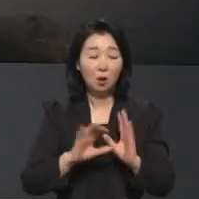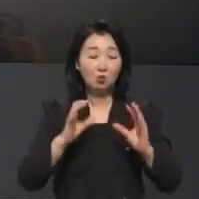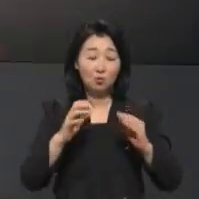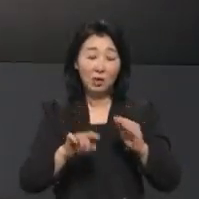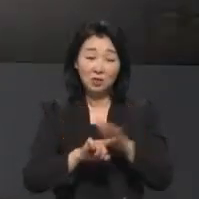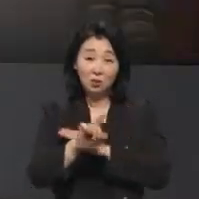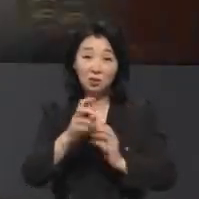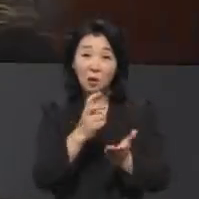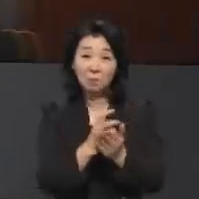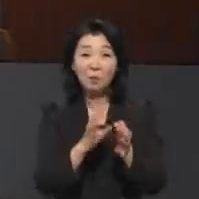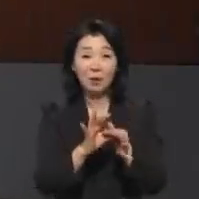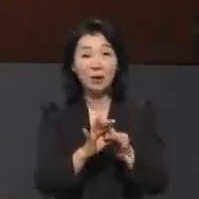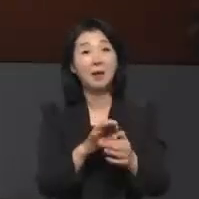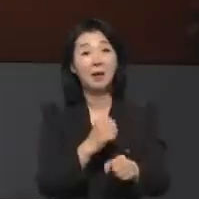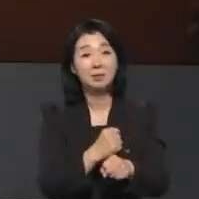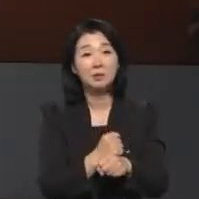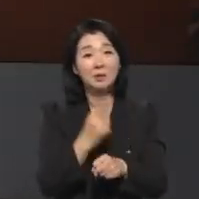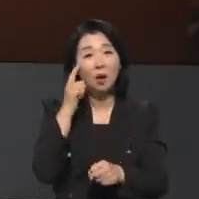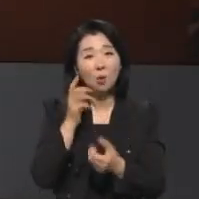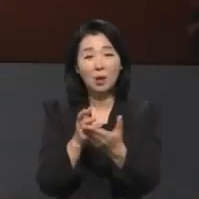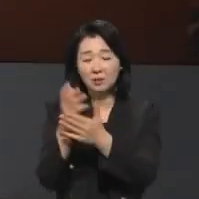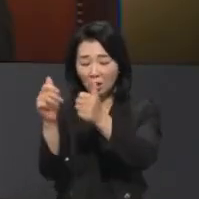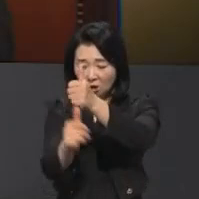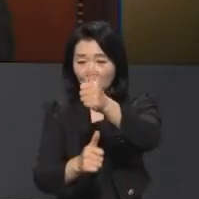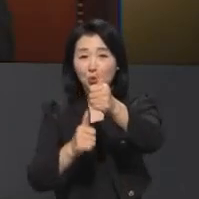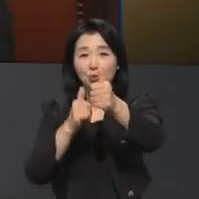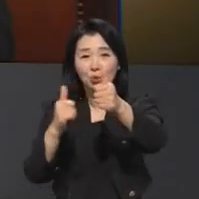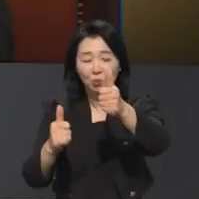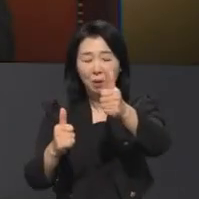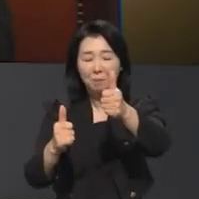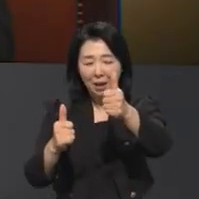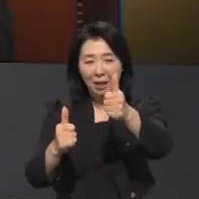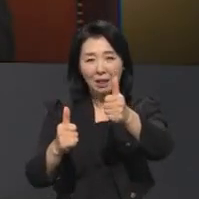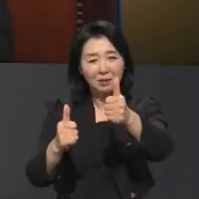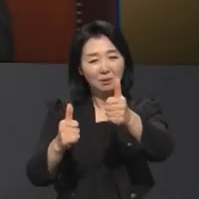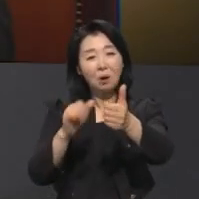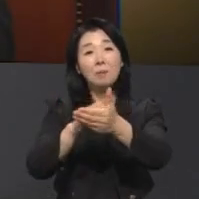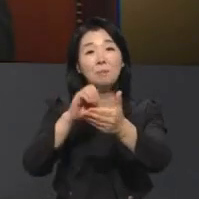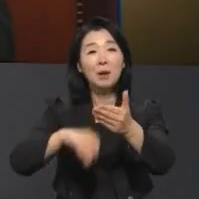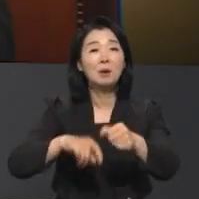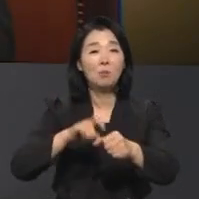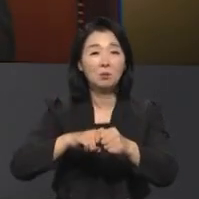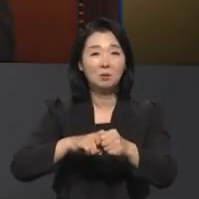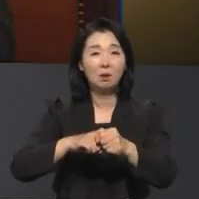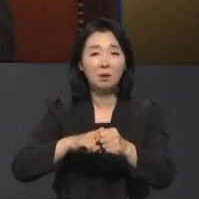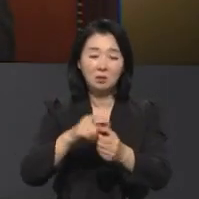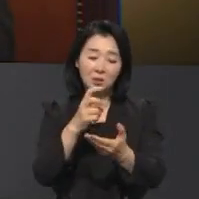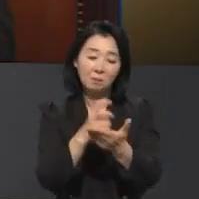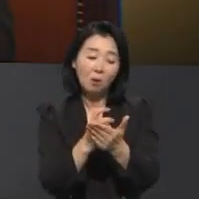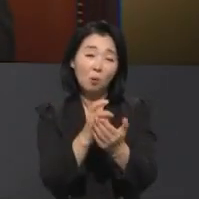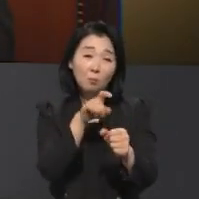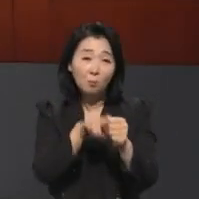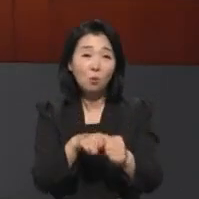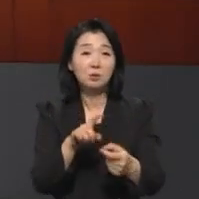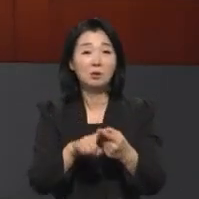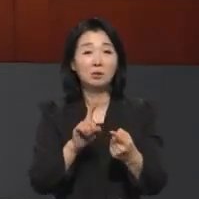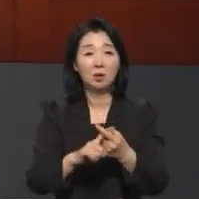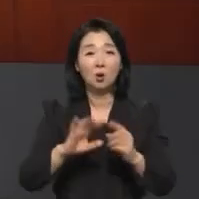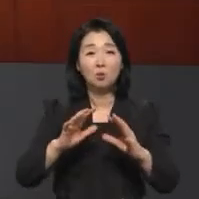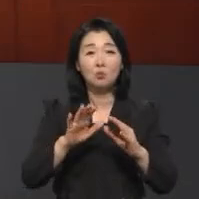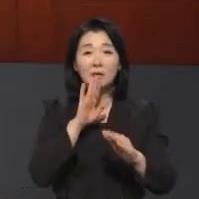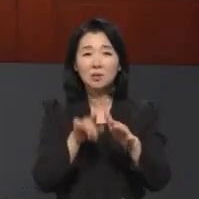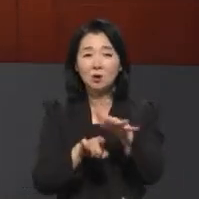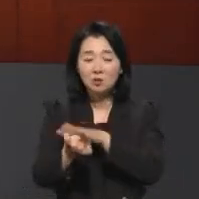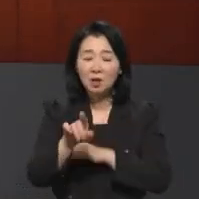상임위원들의 그 상원 노릇을 한다는 지적을 탈피해보고자 만든 제도였는데요. 이쯤 되면 법의 취지대로 국회 선진화를 위한